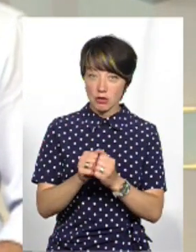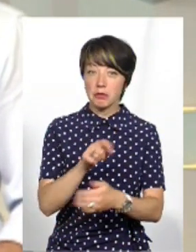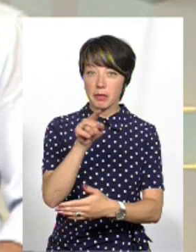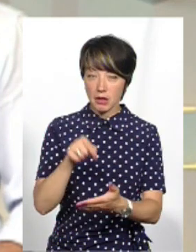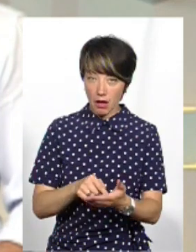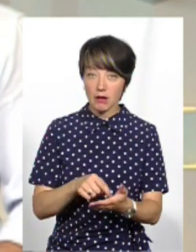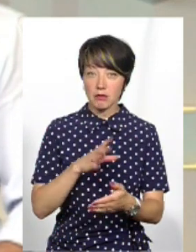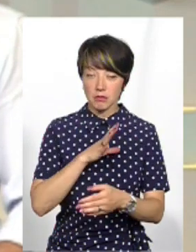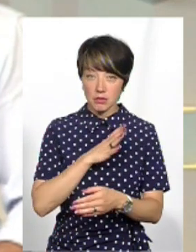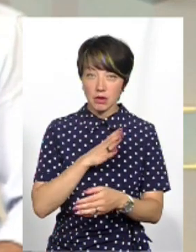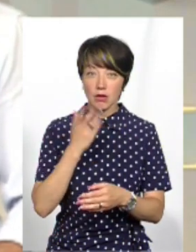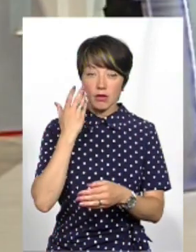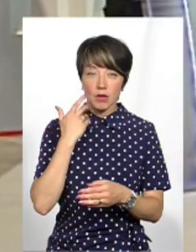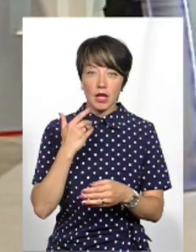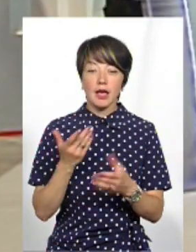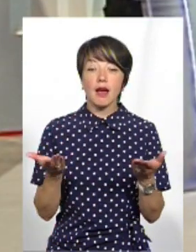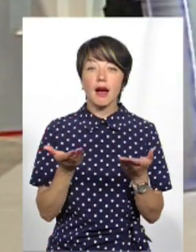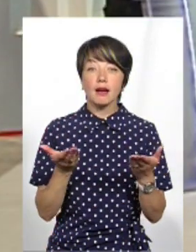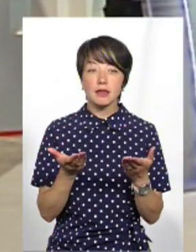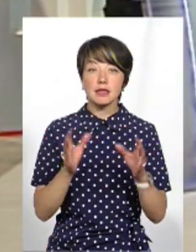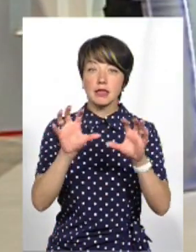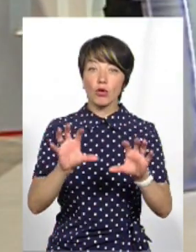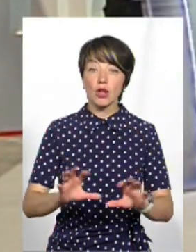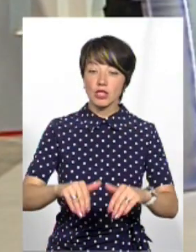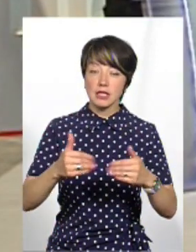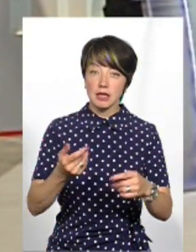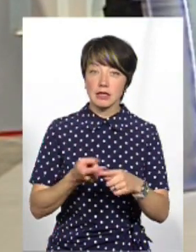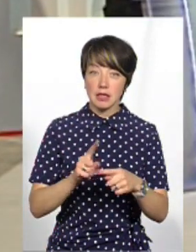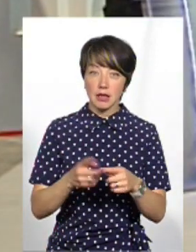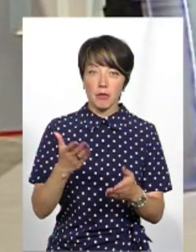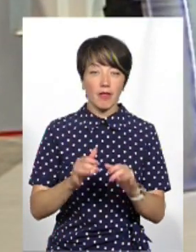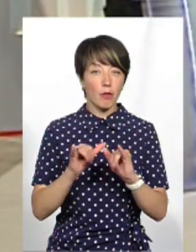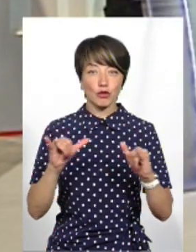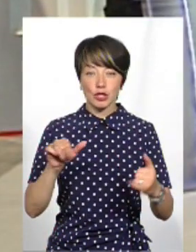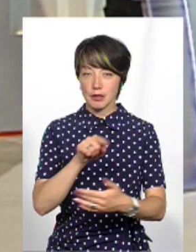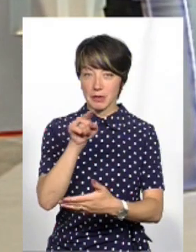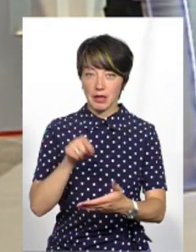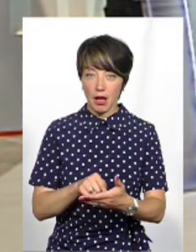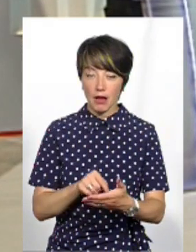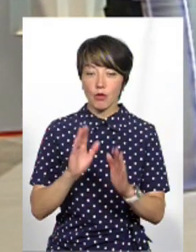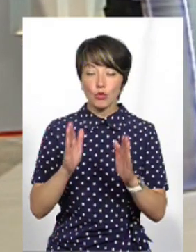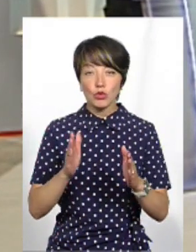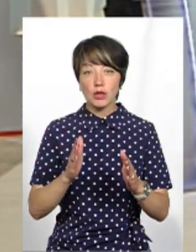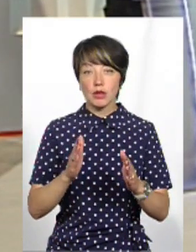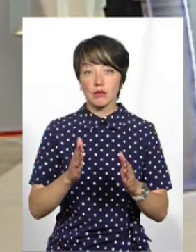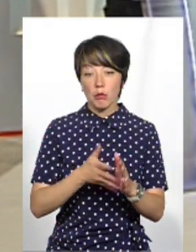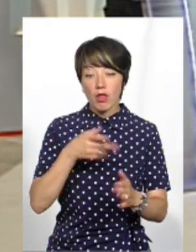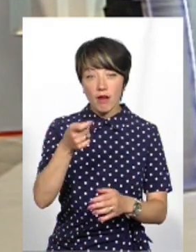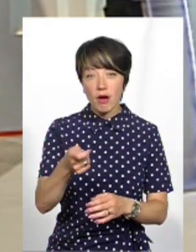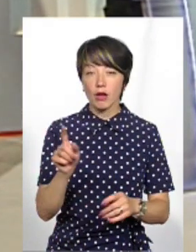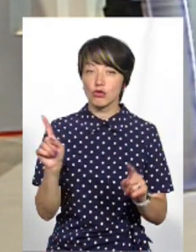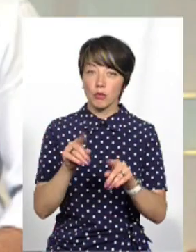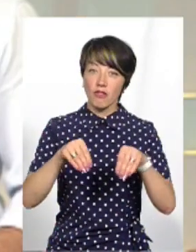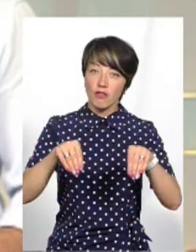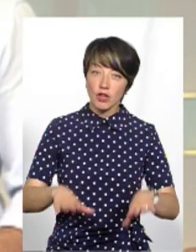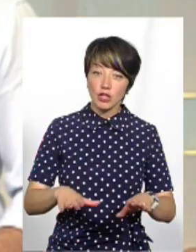це запитання з колегами, коли аналізували програми, які ж законодавчі ініціативи, це, напевно, було найпоширеніше запитання, вони будуть пропонувати для того, щоб